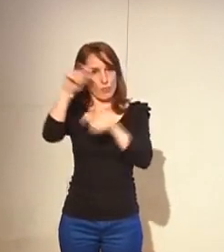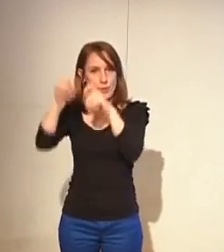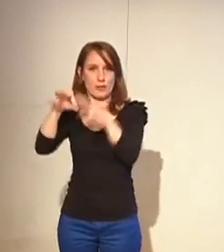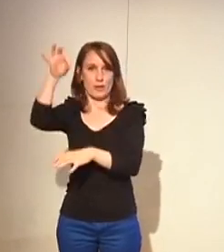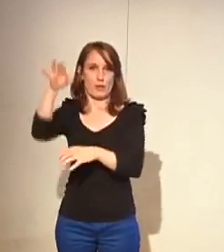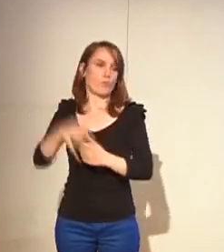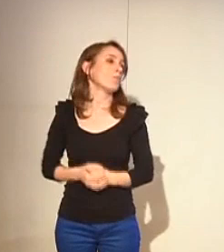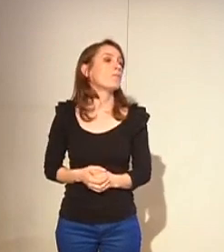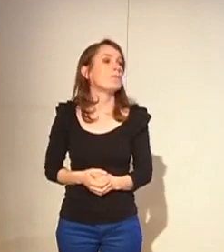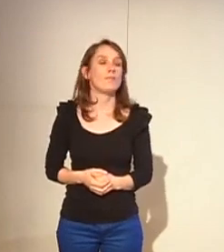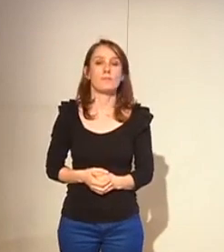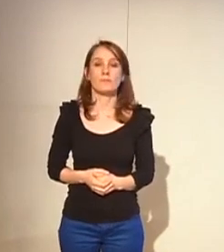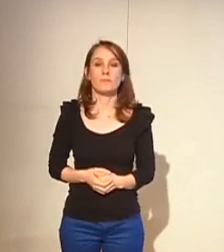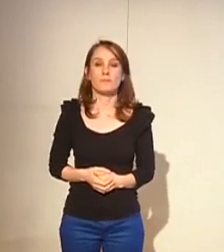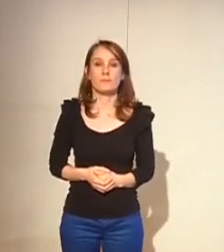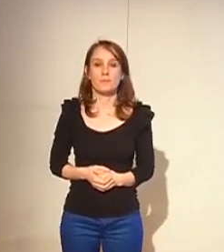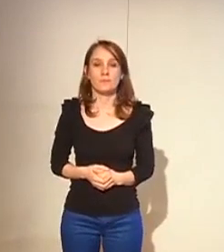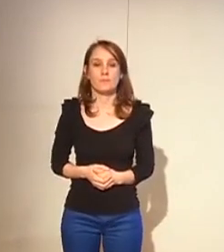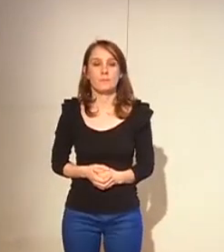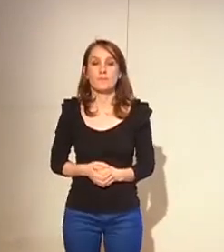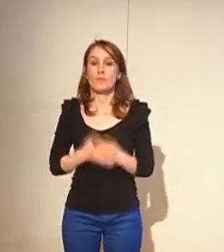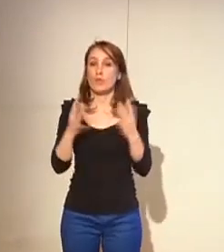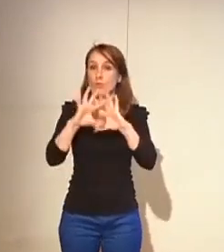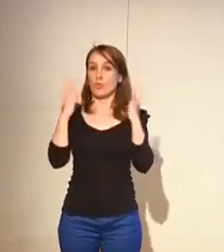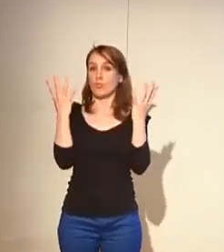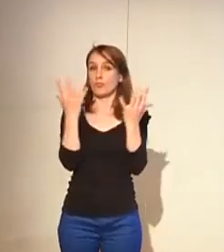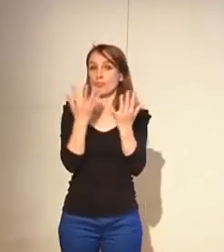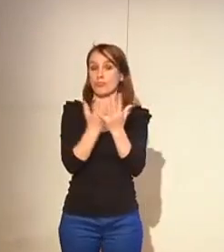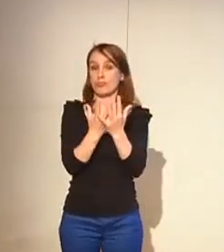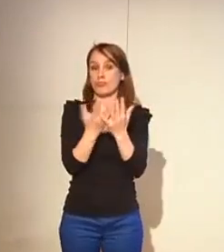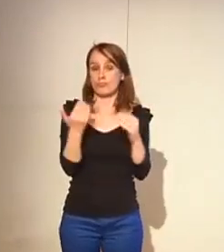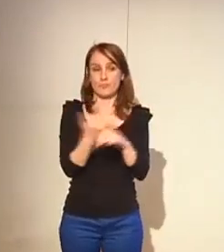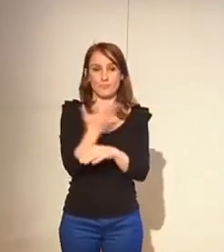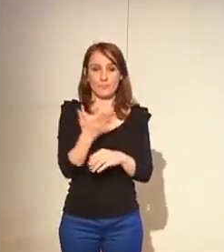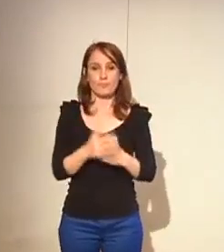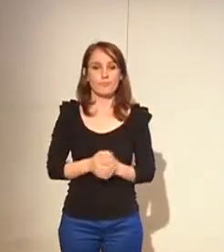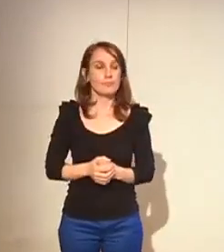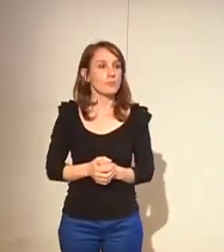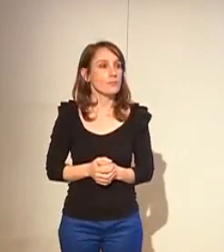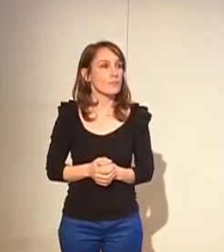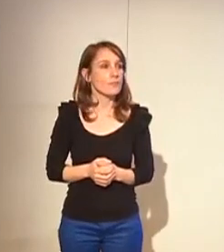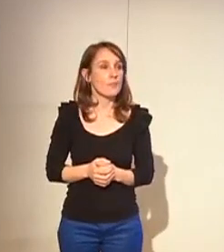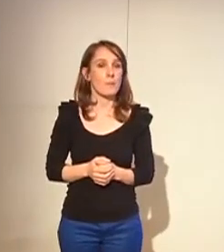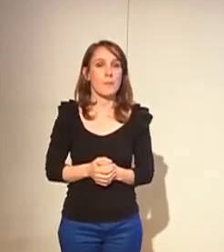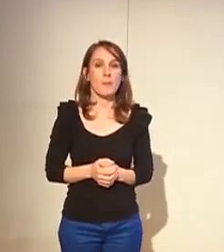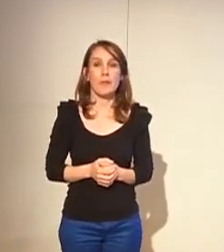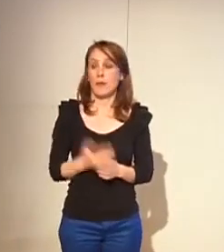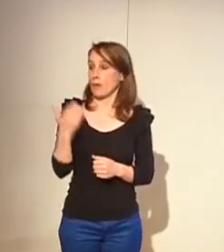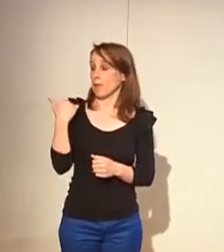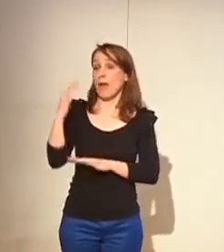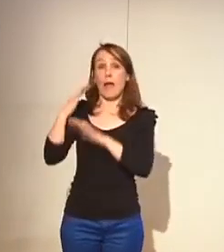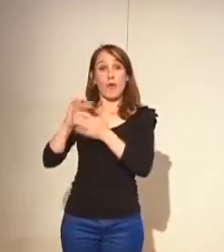d'Ur est-ce qu'il y a donc là grosso modo nous avons soumis ce qui était la